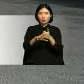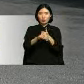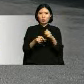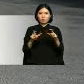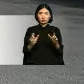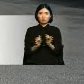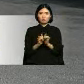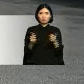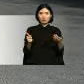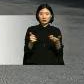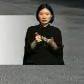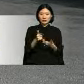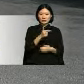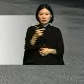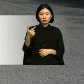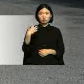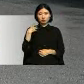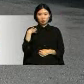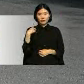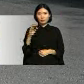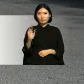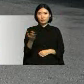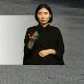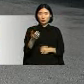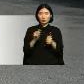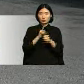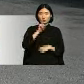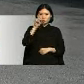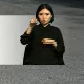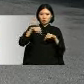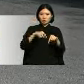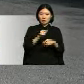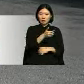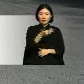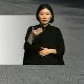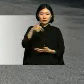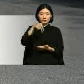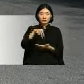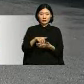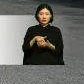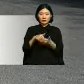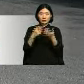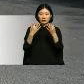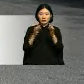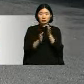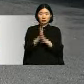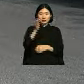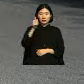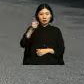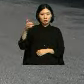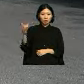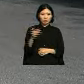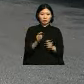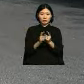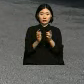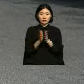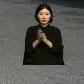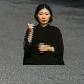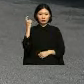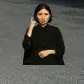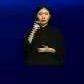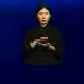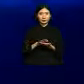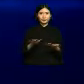큰 부담을 안길 수 있습니다 소송 주최 하나인 하남시의 입장을 김상오 시장 으로 부터 직접 들어봤습니다 오용석